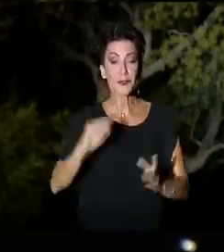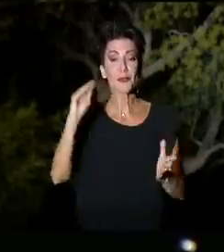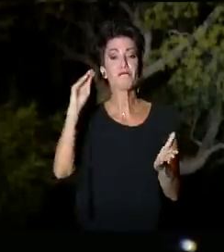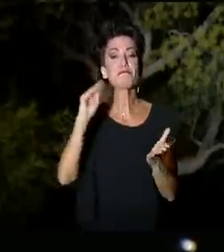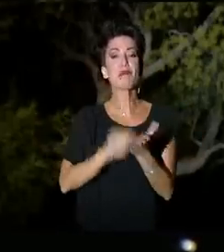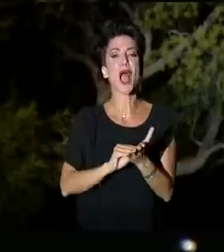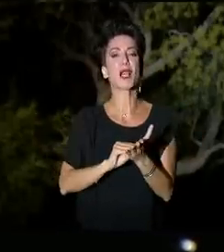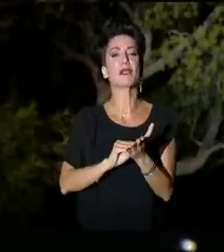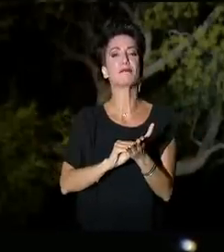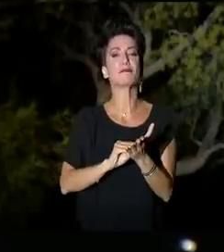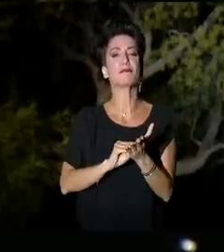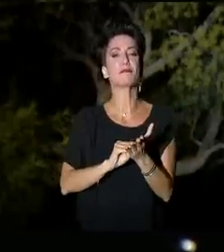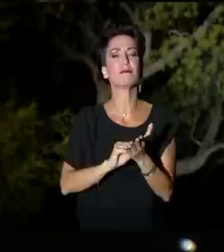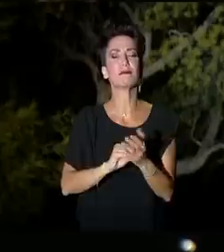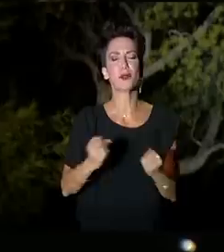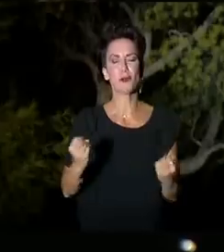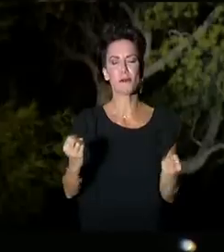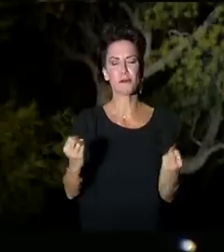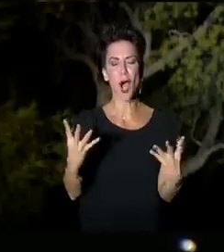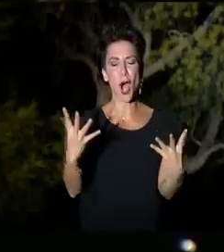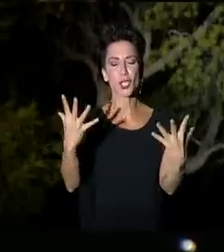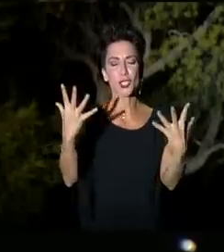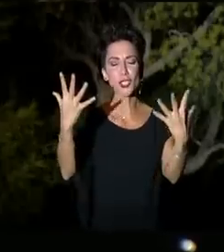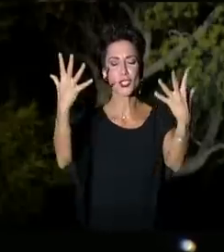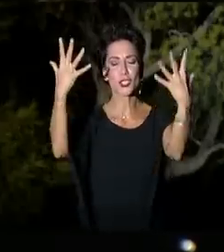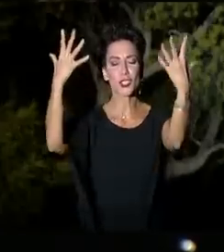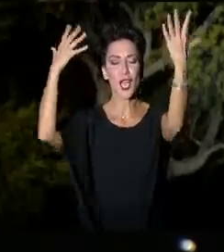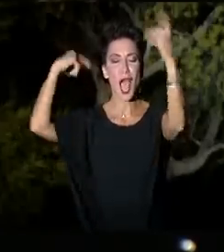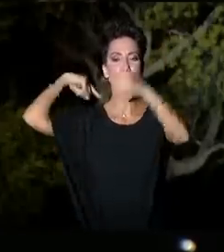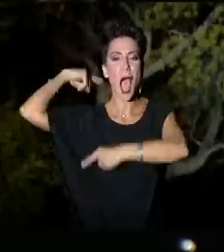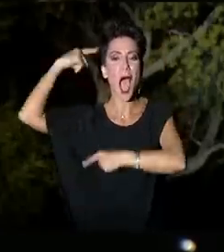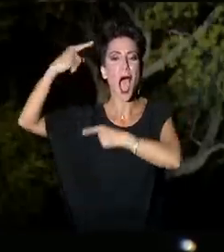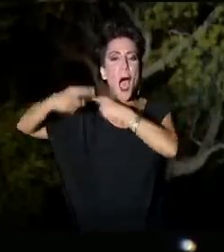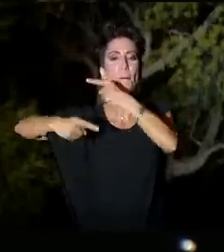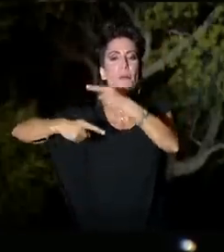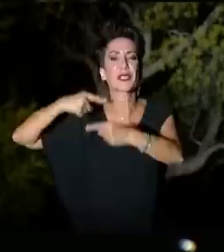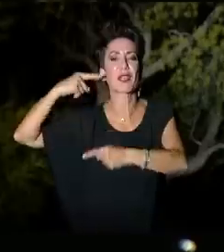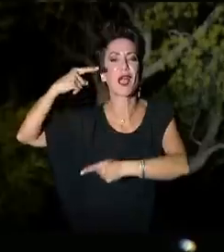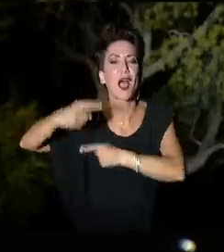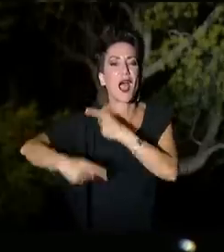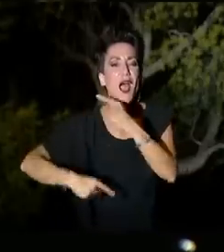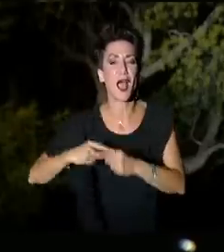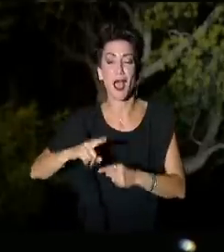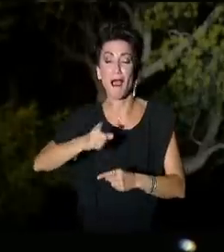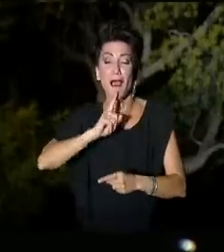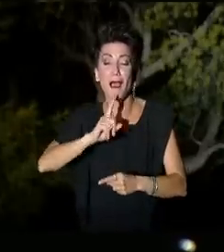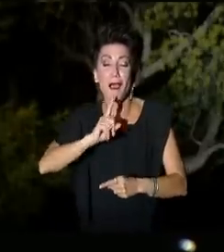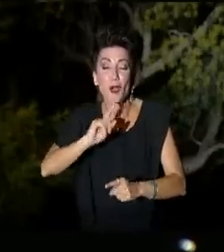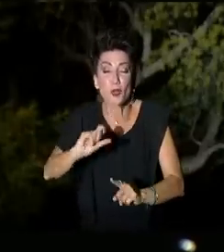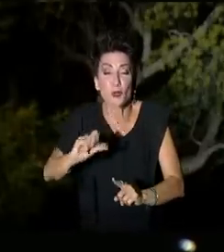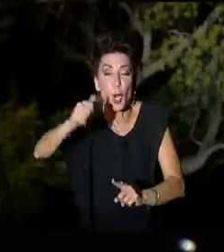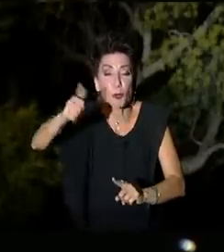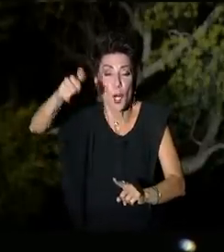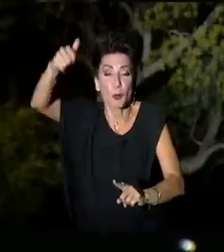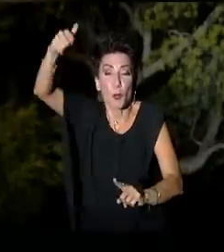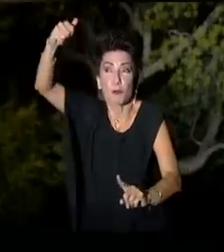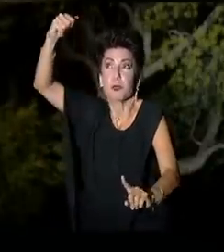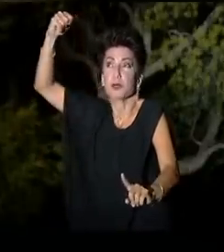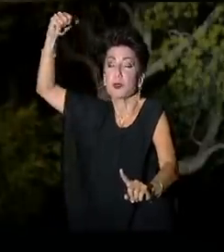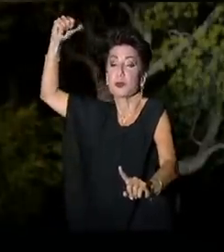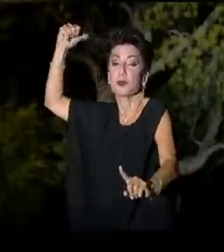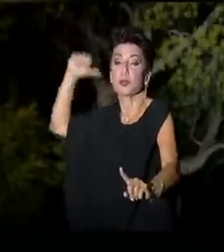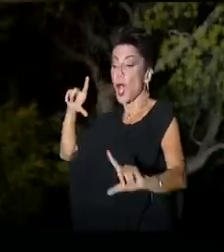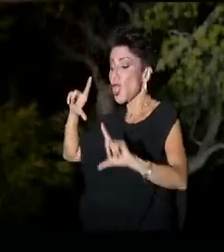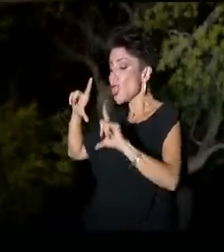ξαναφωτίσουμε με τη λάμψη της εμπειρίας τις γενέθλιες αρχές της δημοκρατίας.